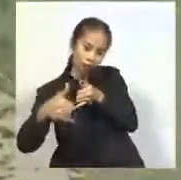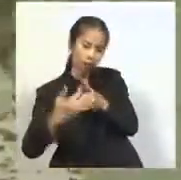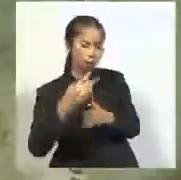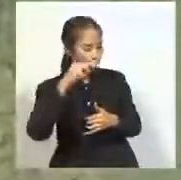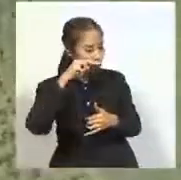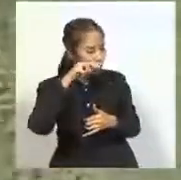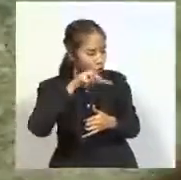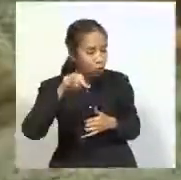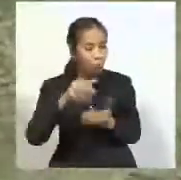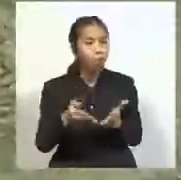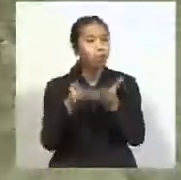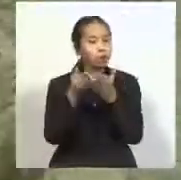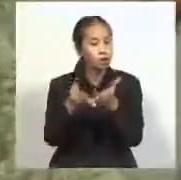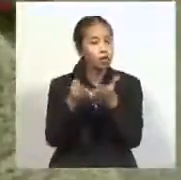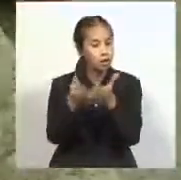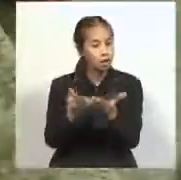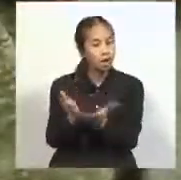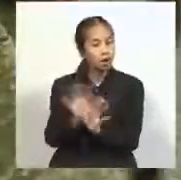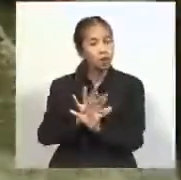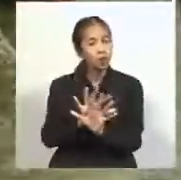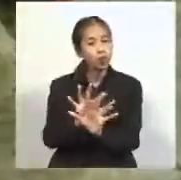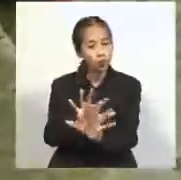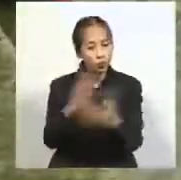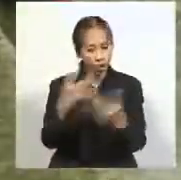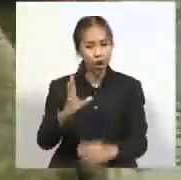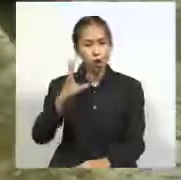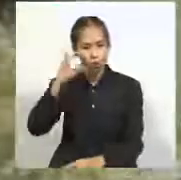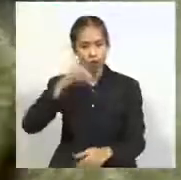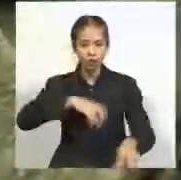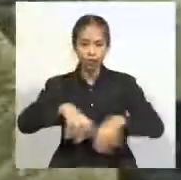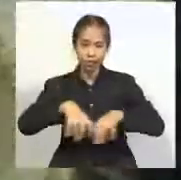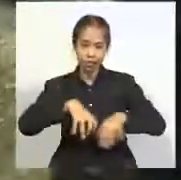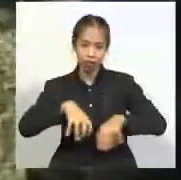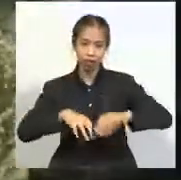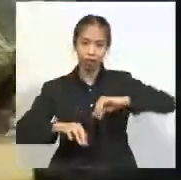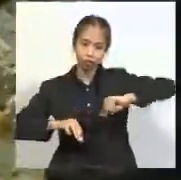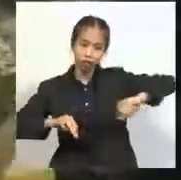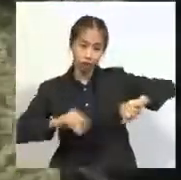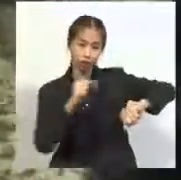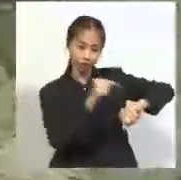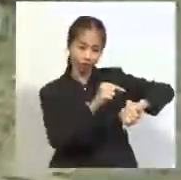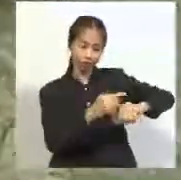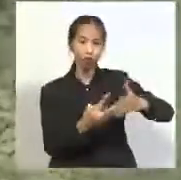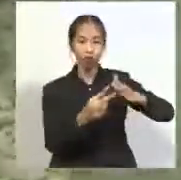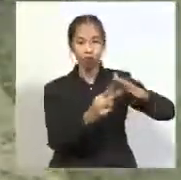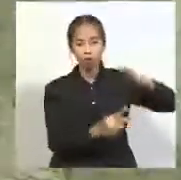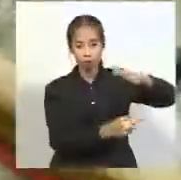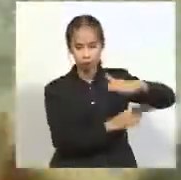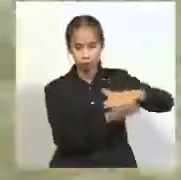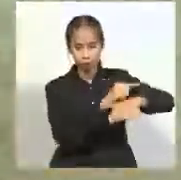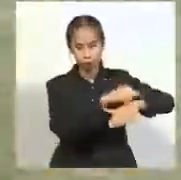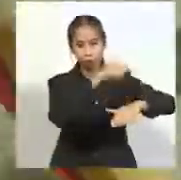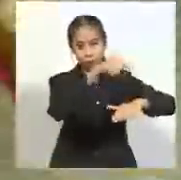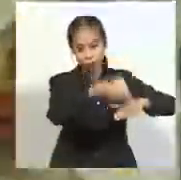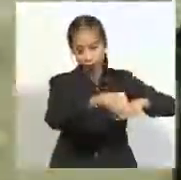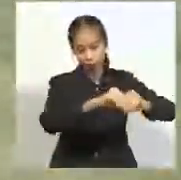ทางชลมารคส่วนวันพรุ่งนี้ค่ะกิจกรรมที่จะจัดขึ้นการทำความสะอาดฝั่งพระนครจากสะพานกรุงธนบุรีถึงท่าเตียนระ